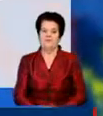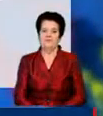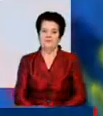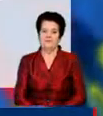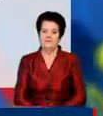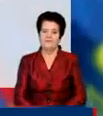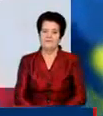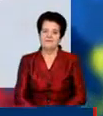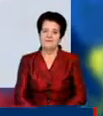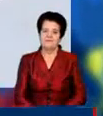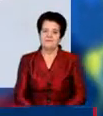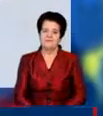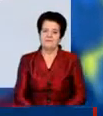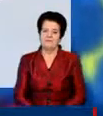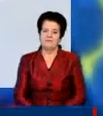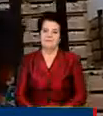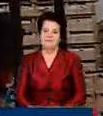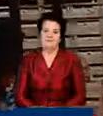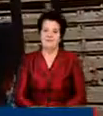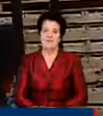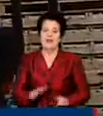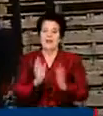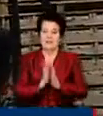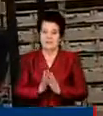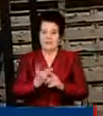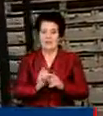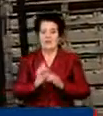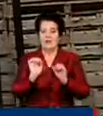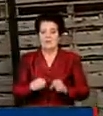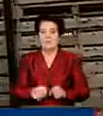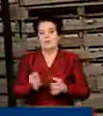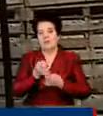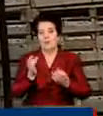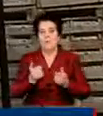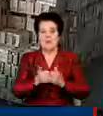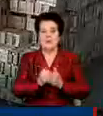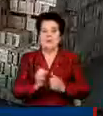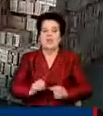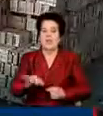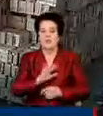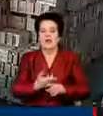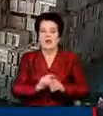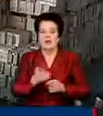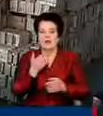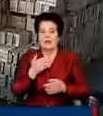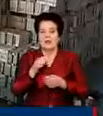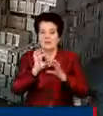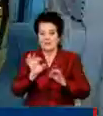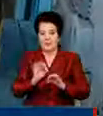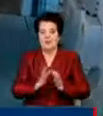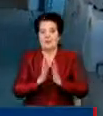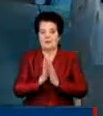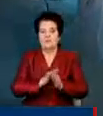porum de la 130 de tone la 250.000 de tone. Cererea pare să fie pe placul partenerilor europeni, care spun că vor examina